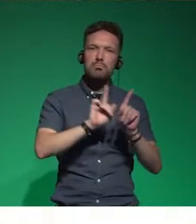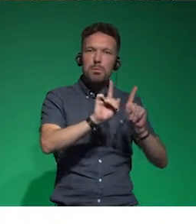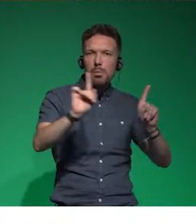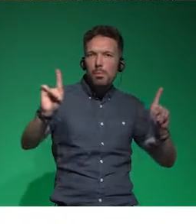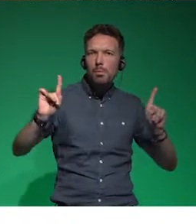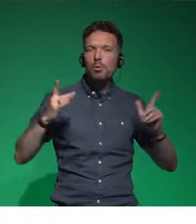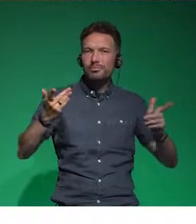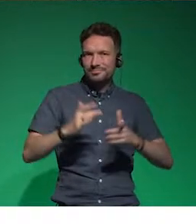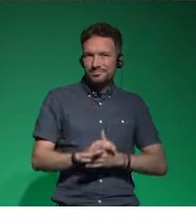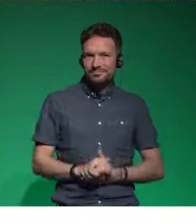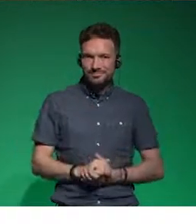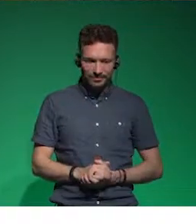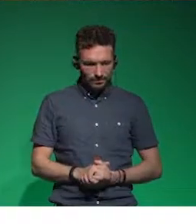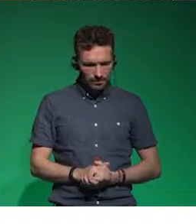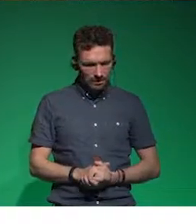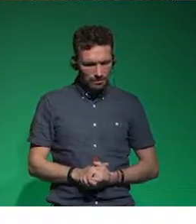Wir